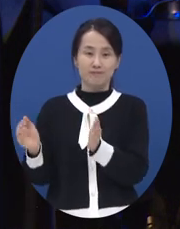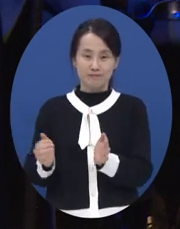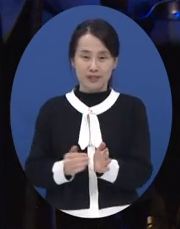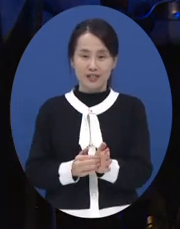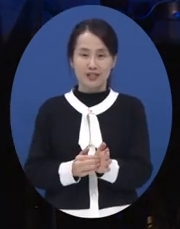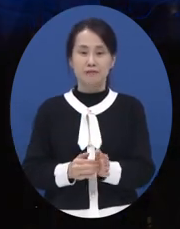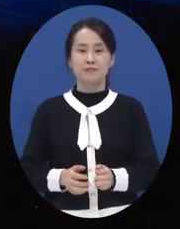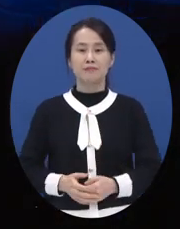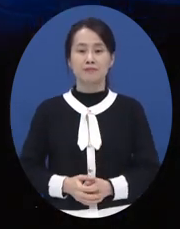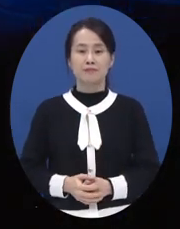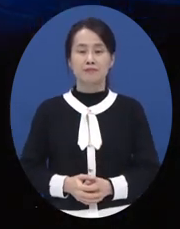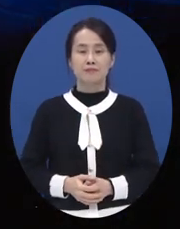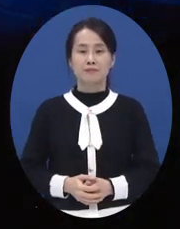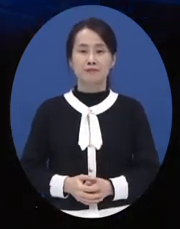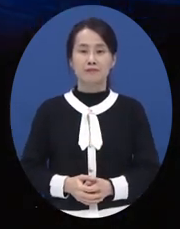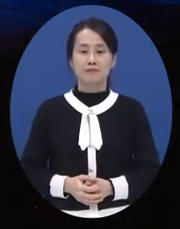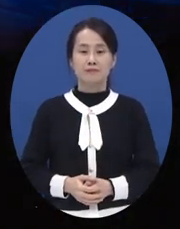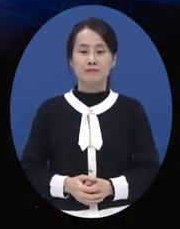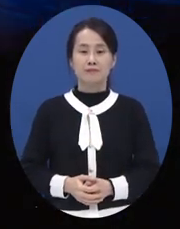있습니다